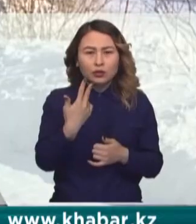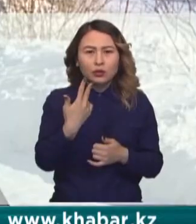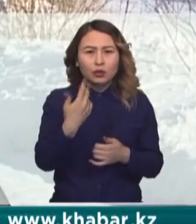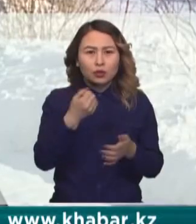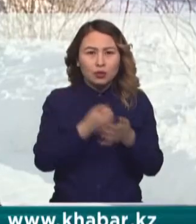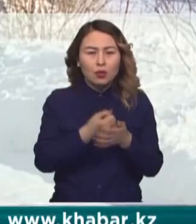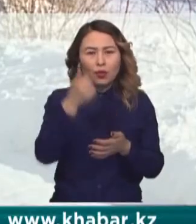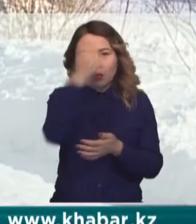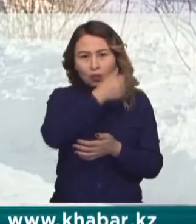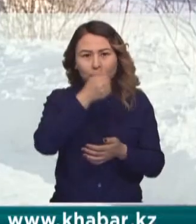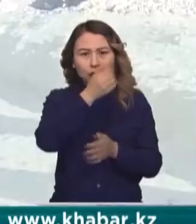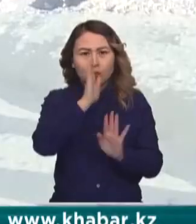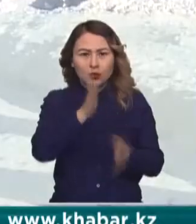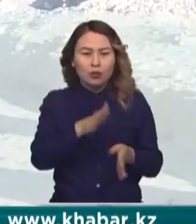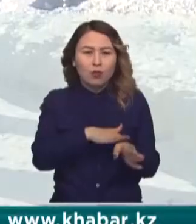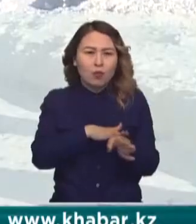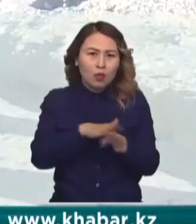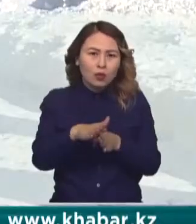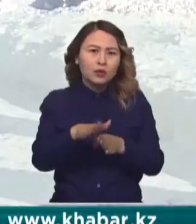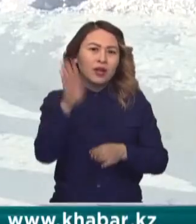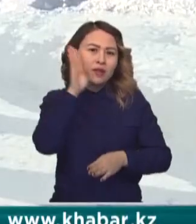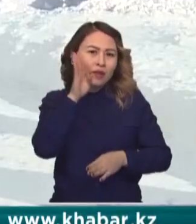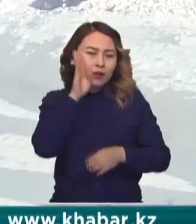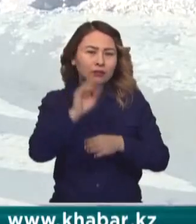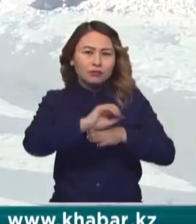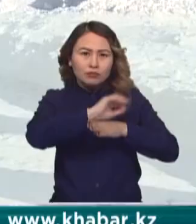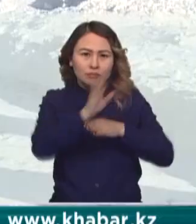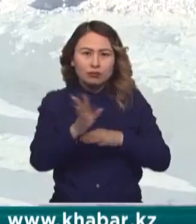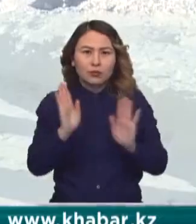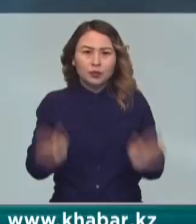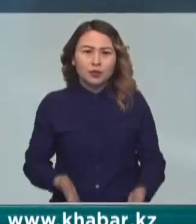жоспар бар. Бүкіл елді мекендерді қажетті ауыз сумен қамтамасыз